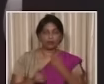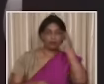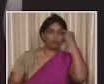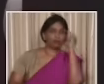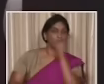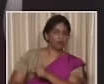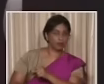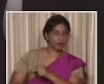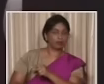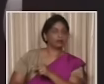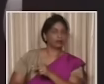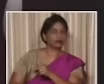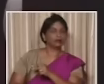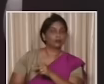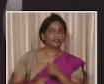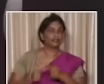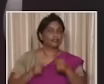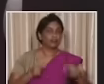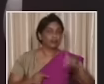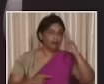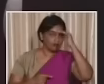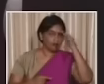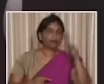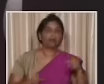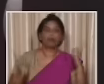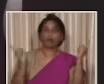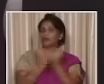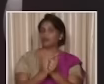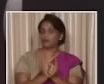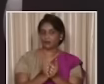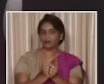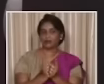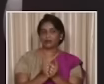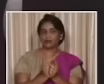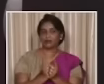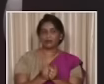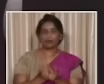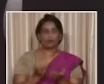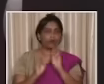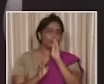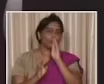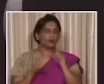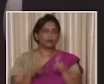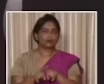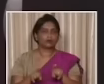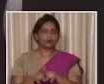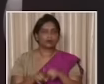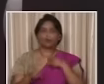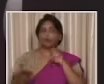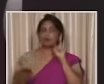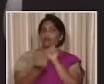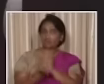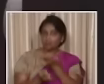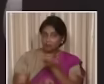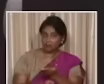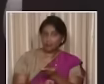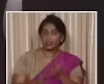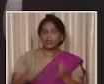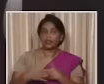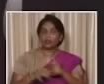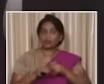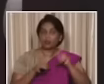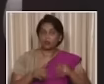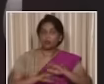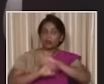දික් කරනවා මේ විපක්ෂ නායකව හමුුණයි කියලා. එහෙම බැලුවොත් ඒ හමුවීම තුල කැබිනට්